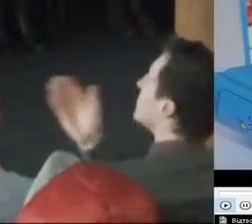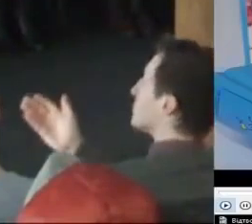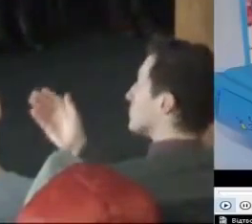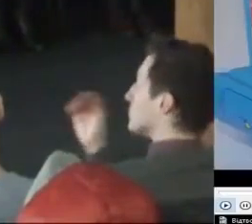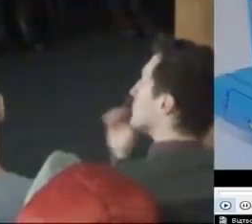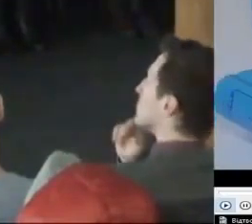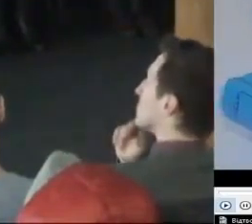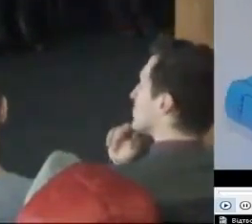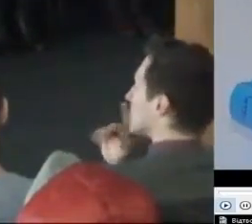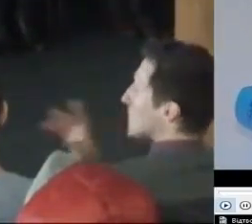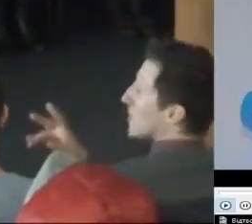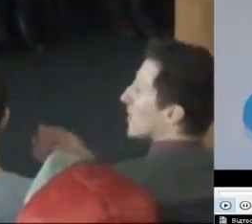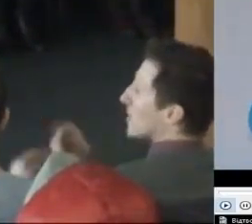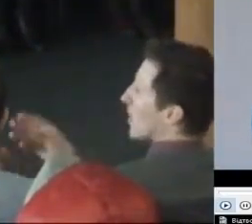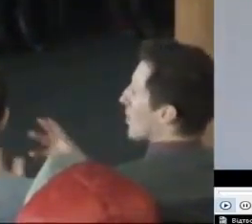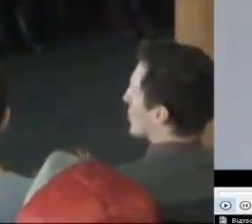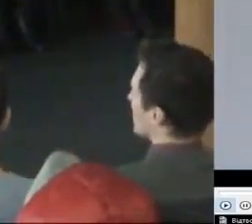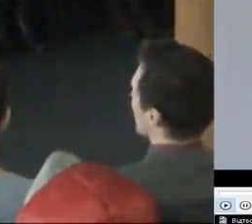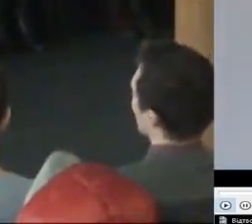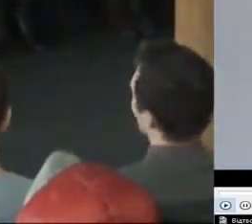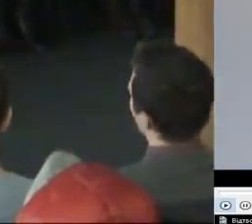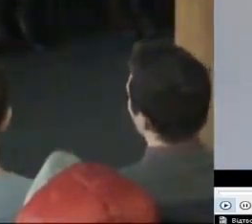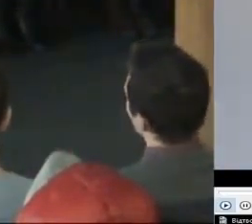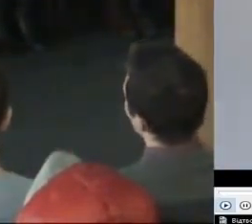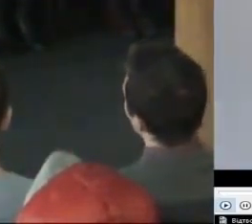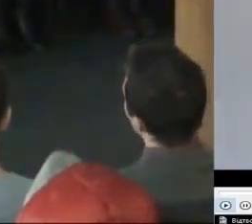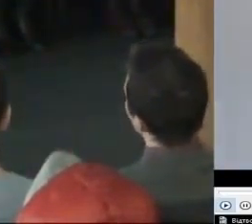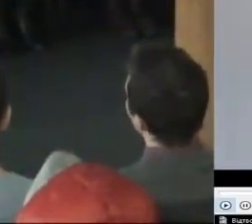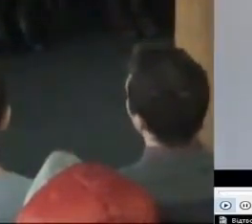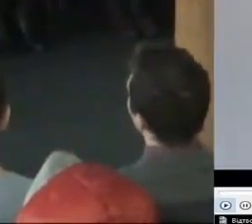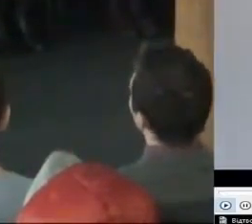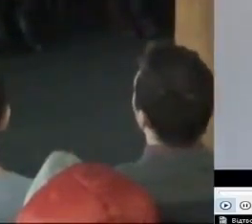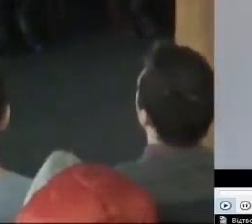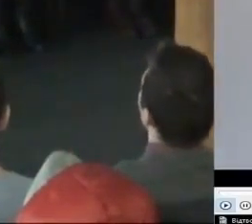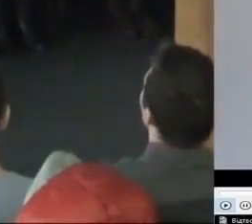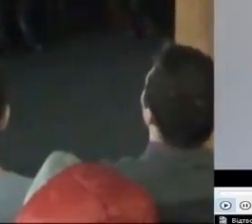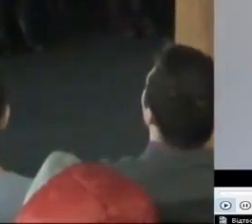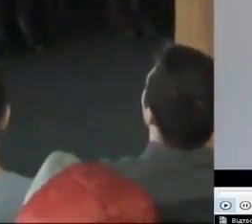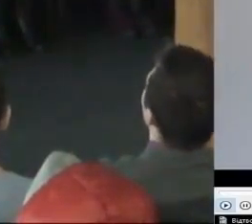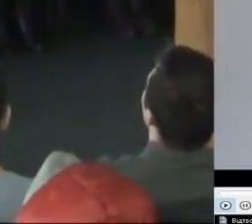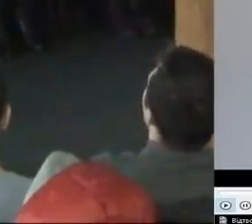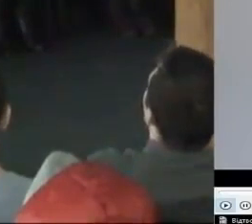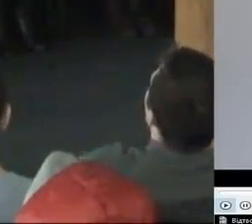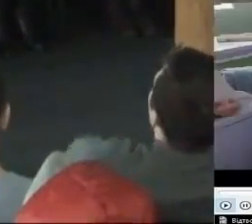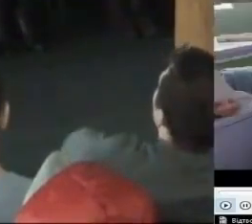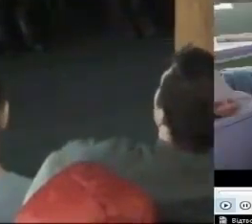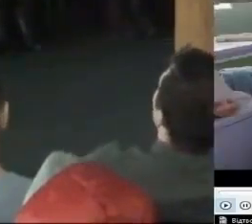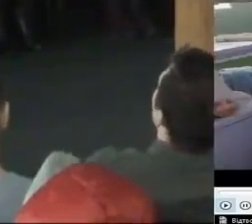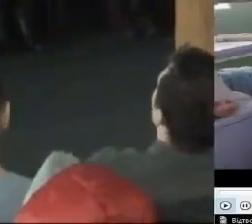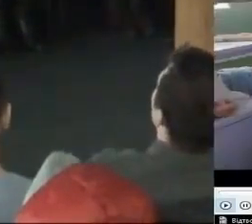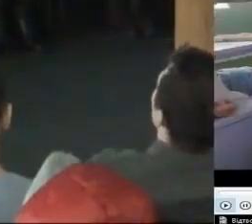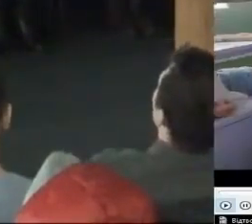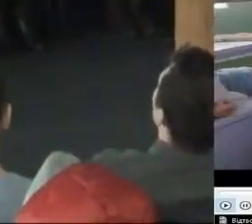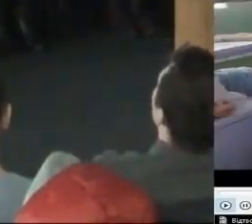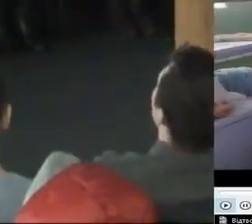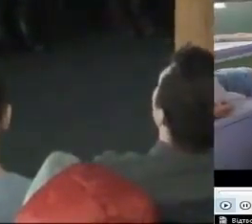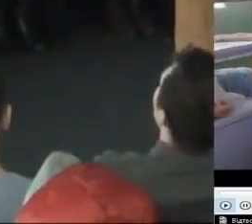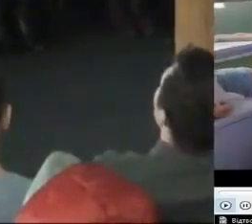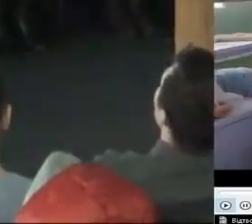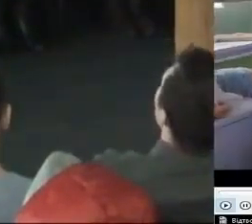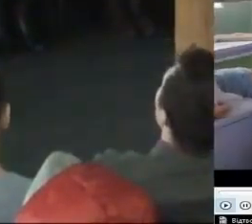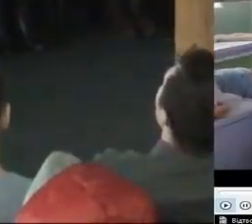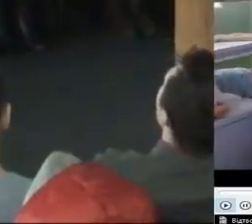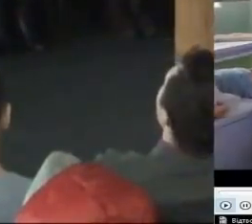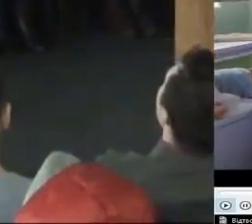– ділитись Божим Словом. Яскраві та якісні видання Біблії готуються до друку, і ми молимось, щоб